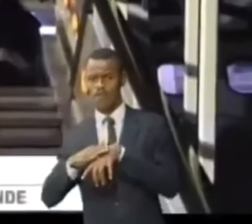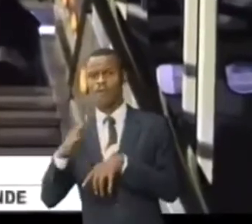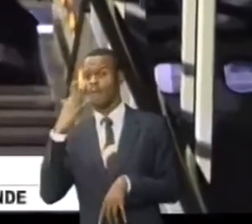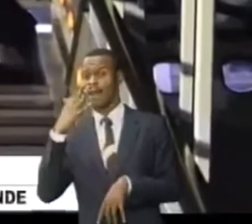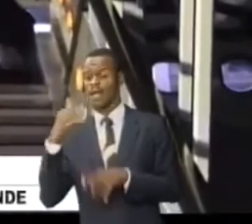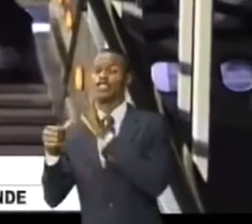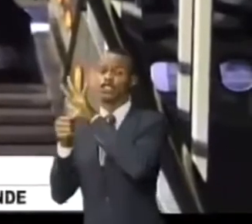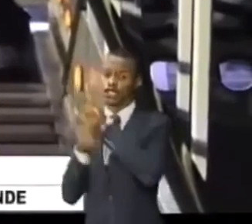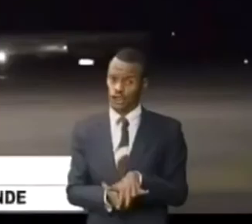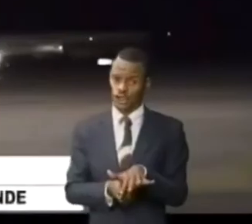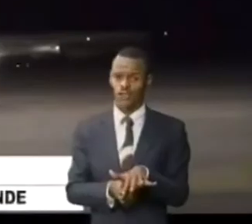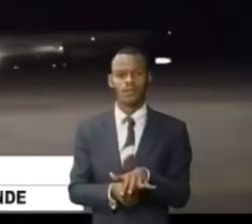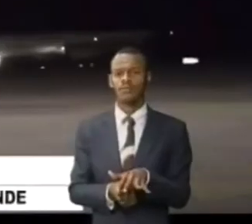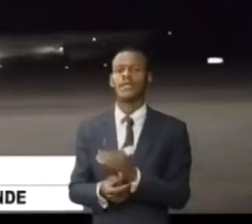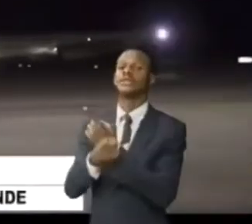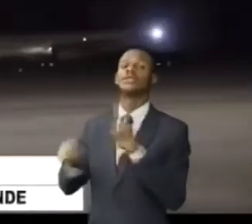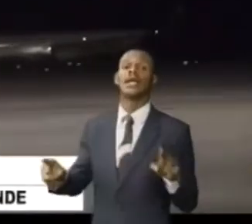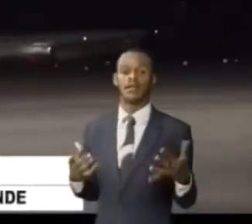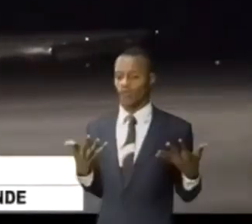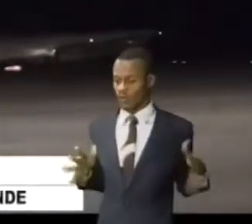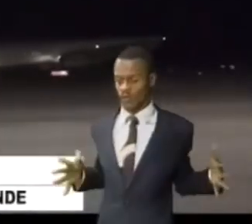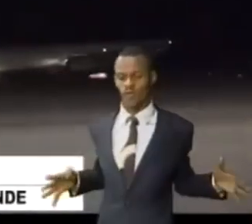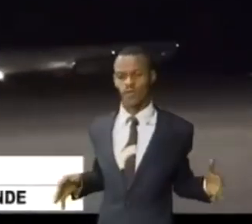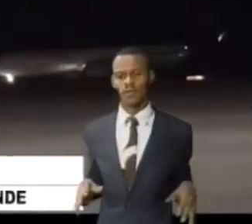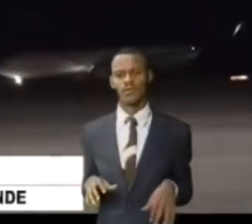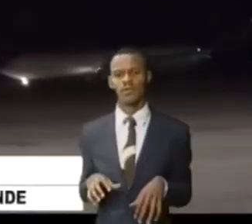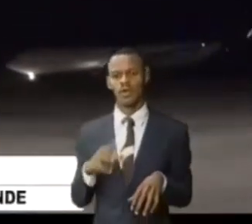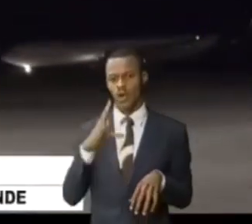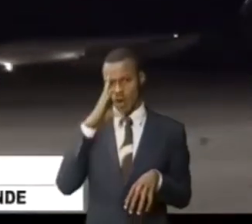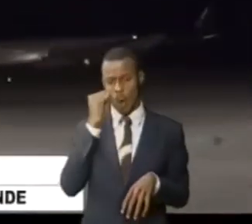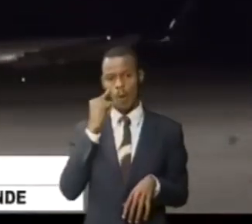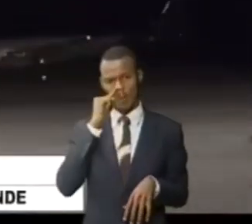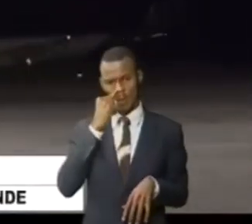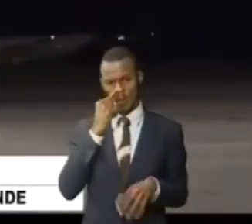crimes internationaux imprescriptibles.